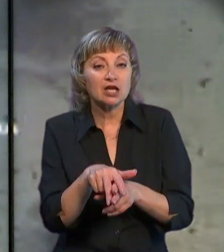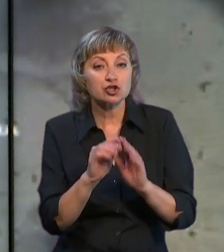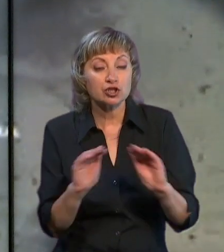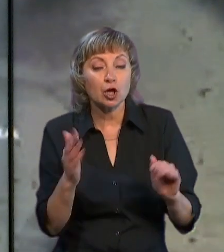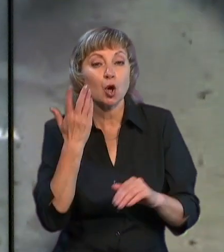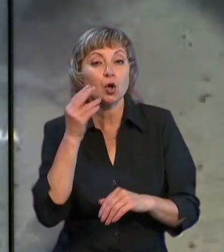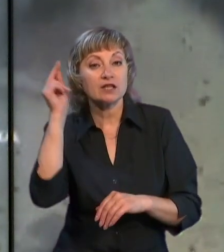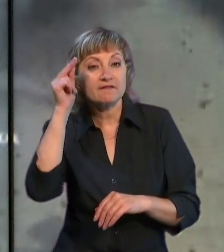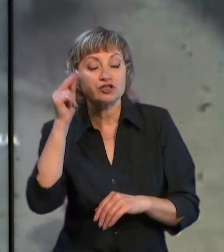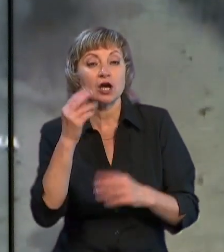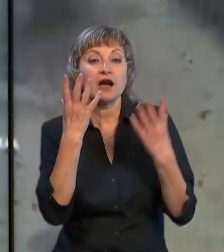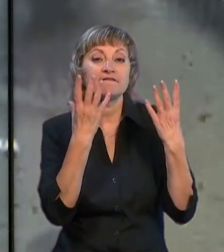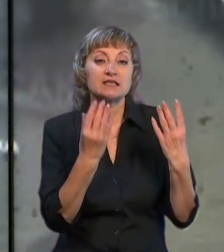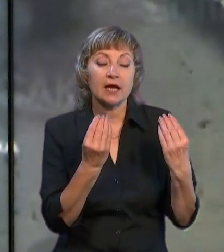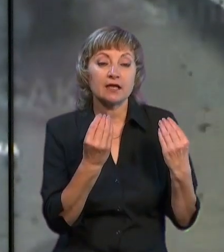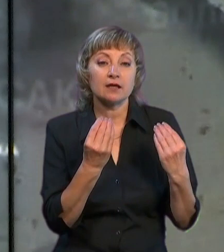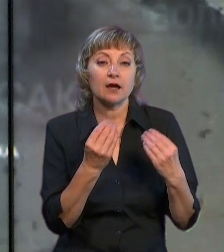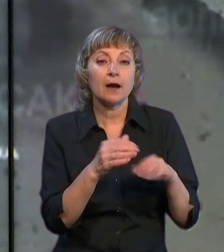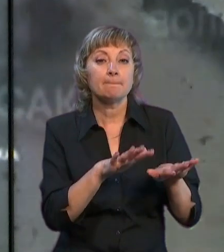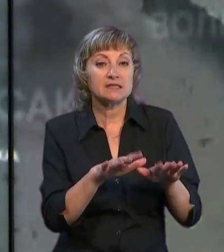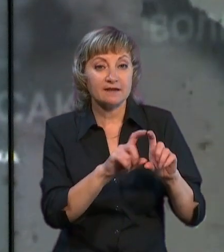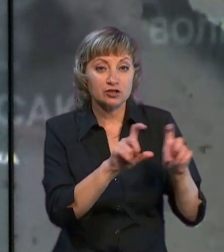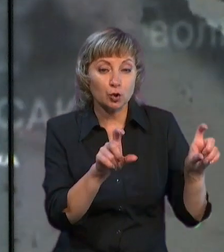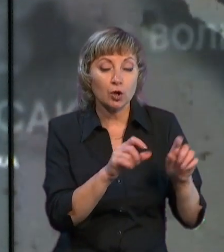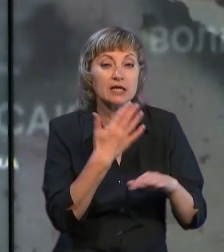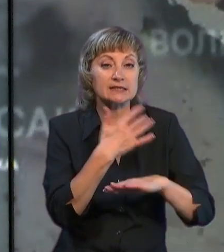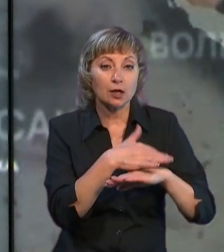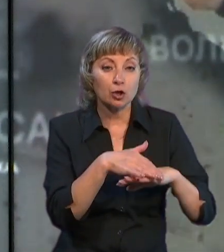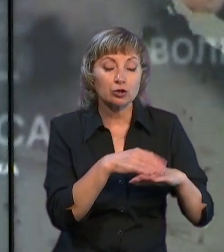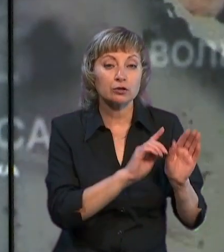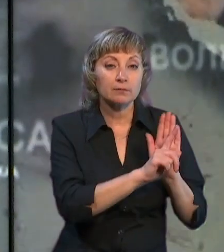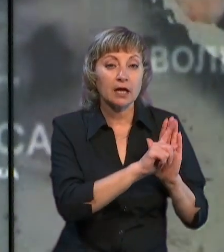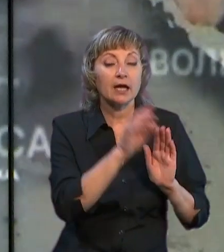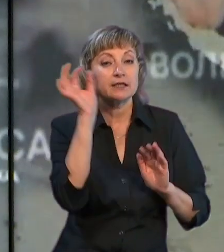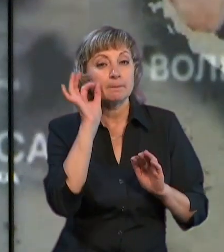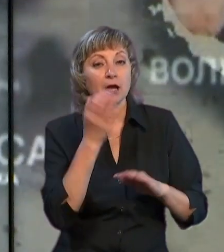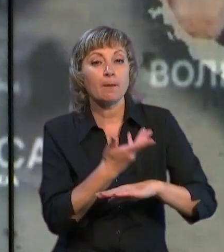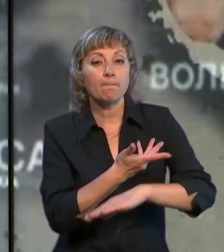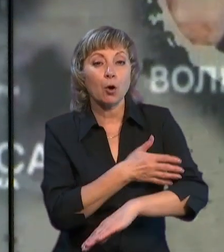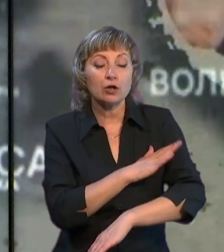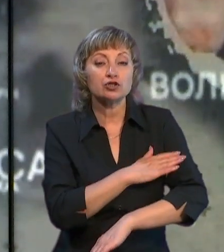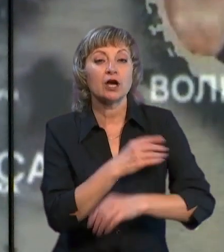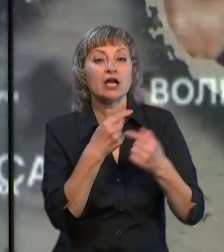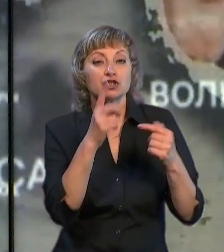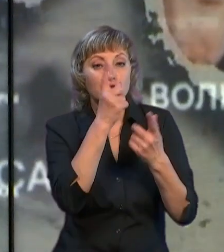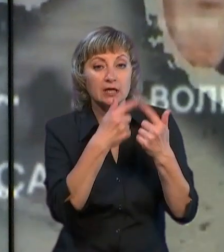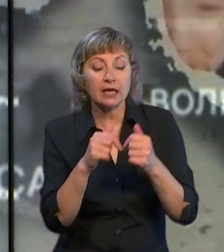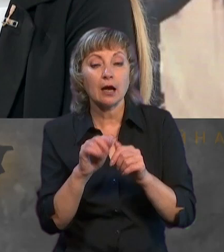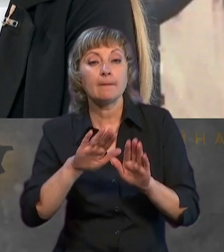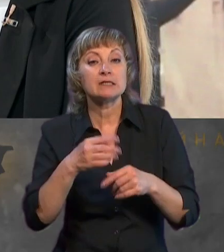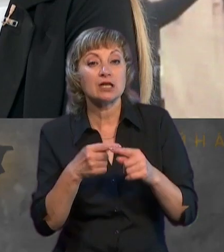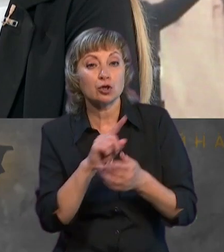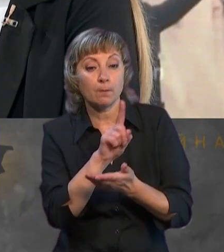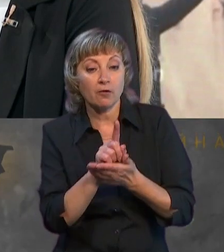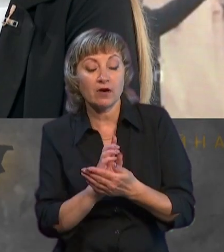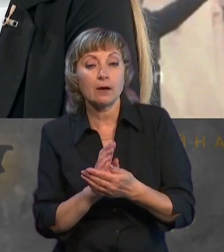вони навчаються в день, скажімо, у місцевій школі, десь за кордоном, в Німеччині, в Польщі або в іншій країні, а після того мають приходити